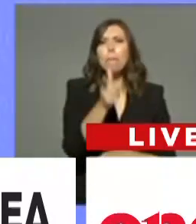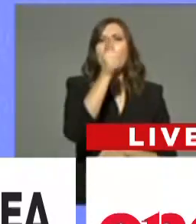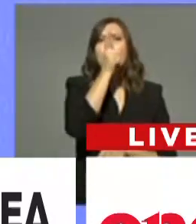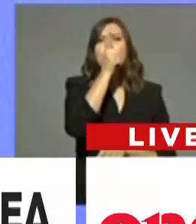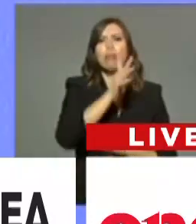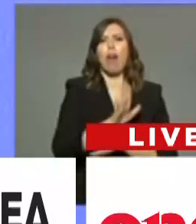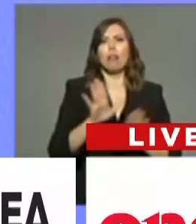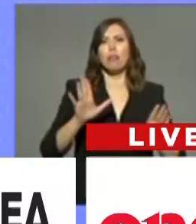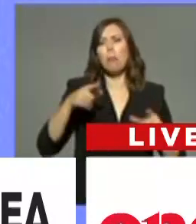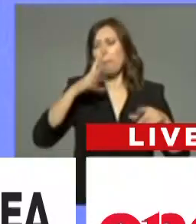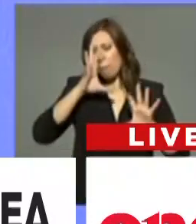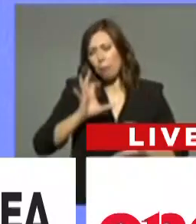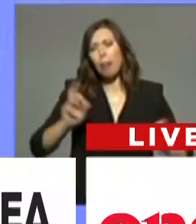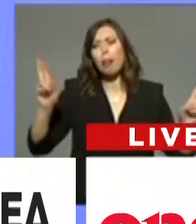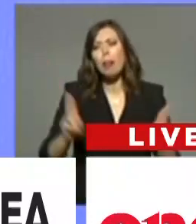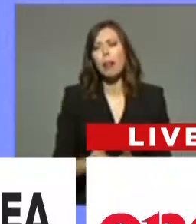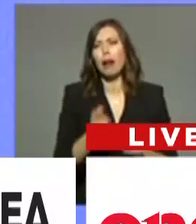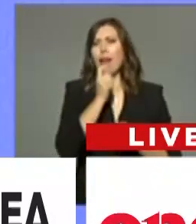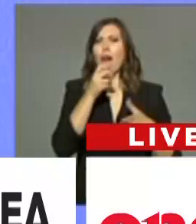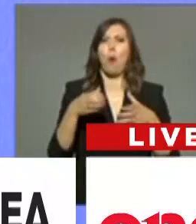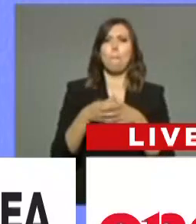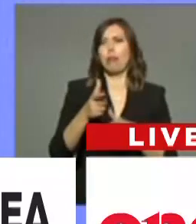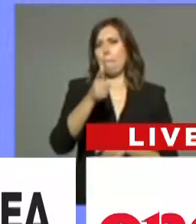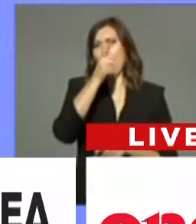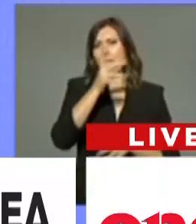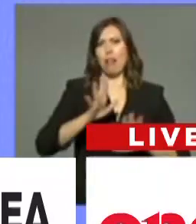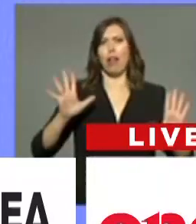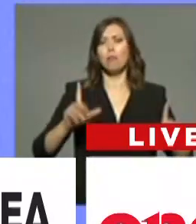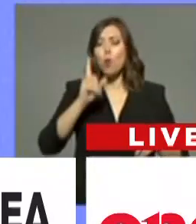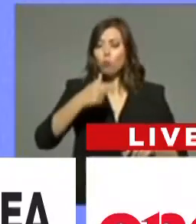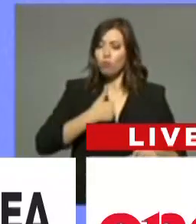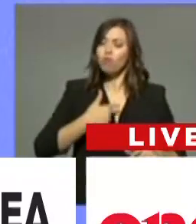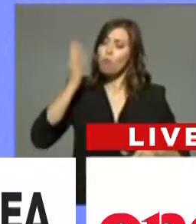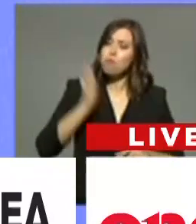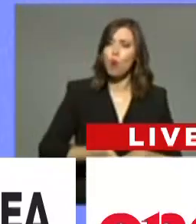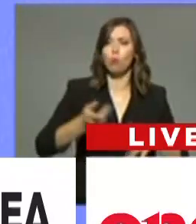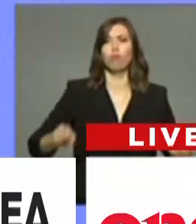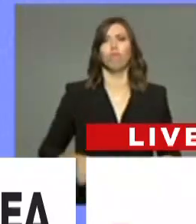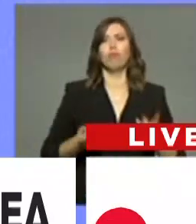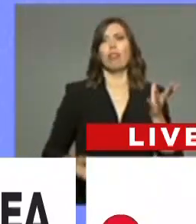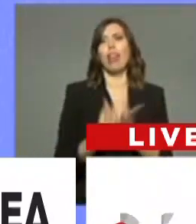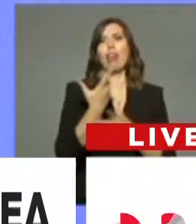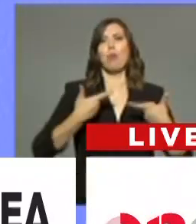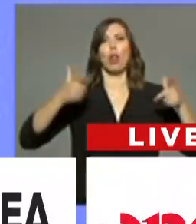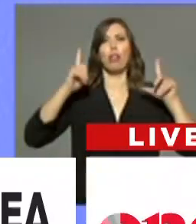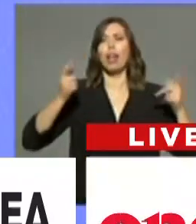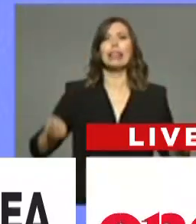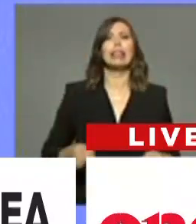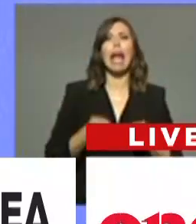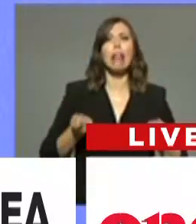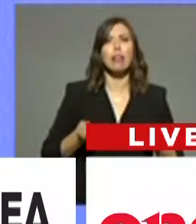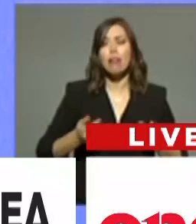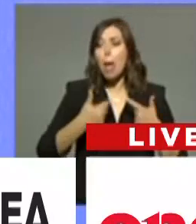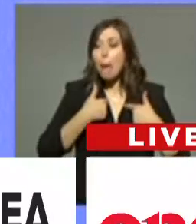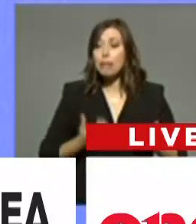αυτό που μπορεί να κάνει σήμερα η Νέα Δημοκρατία. Να σκύβει με